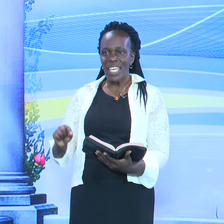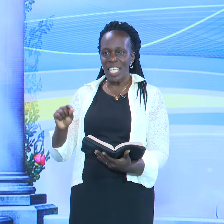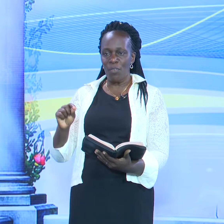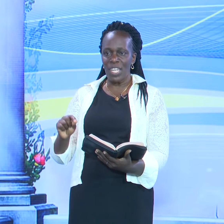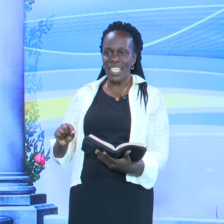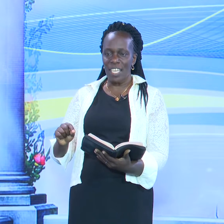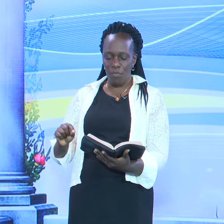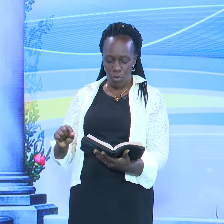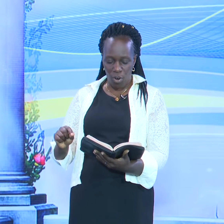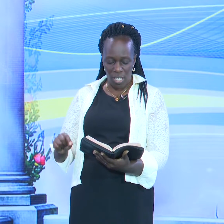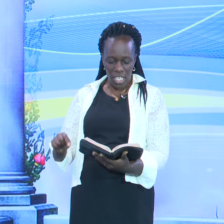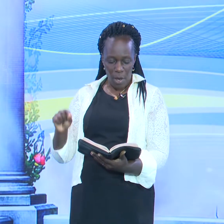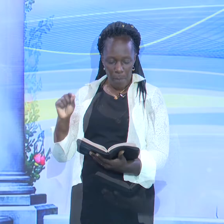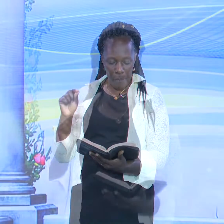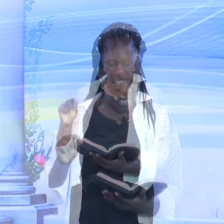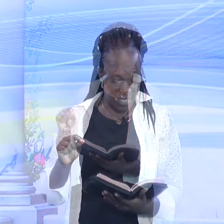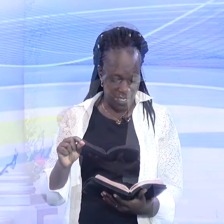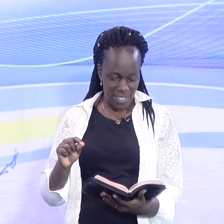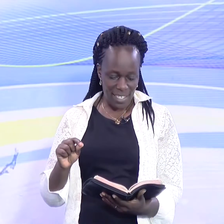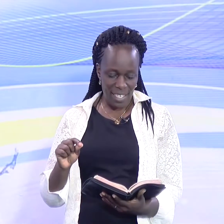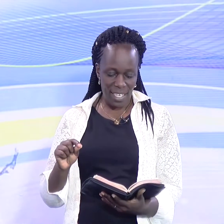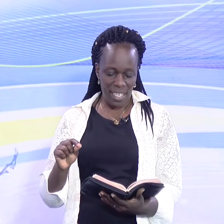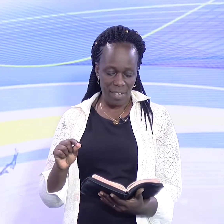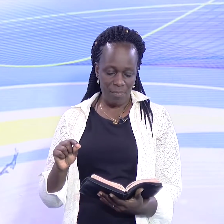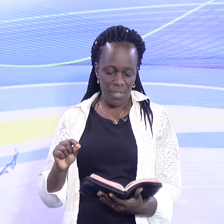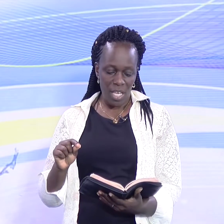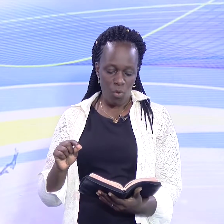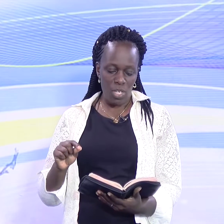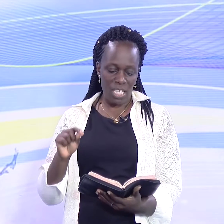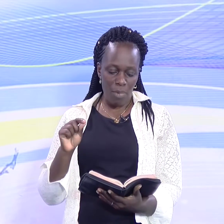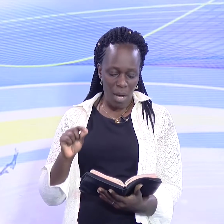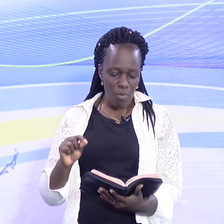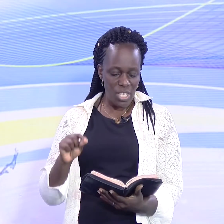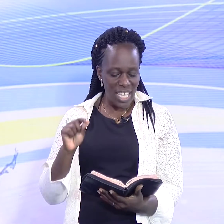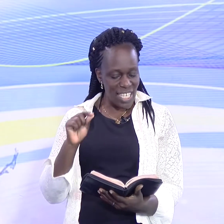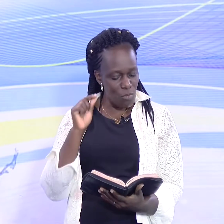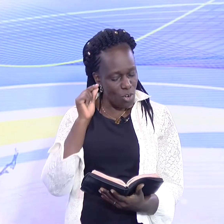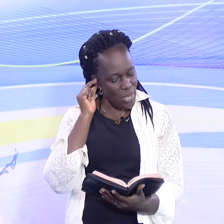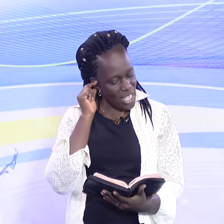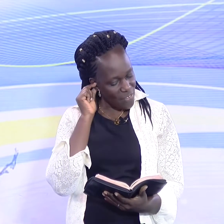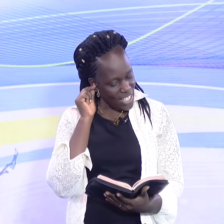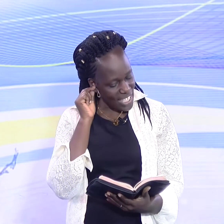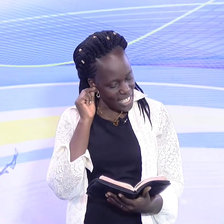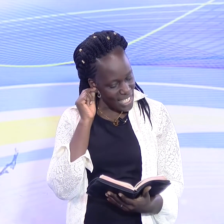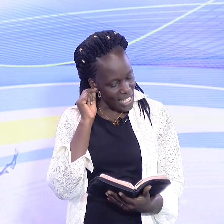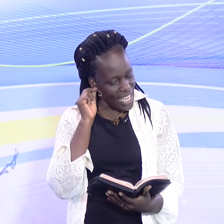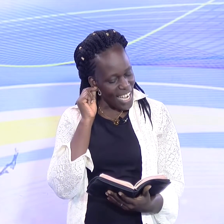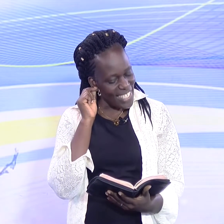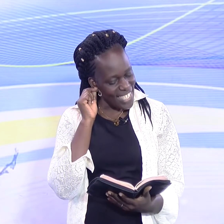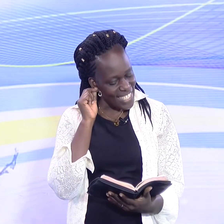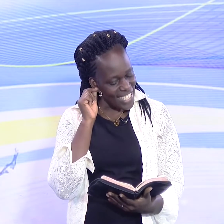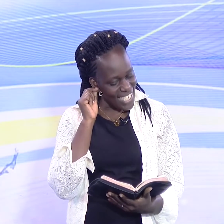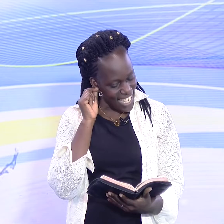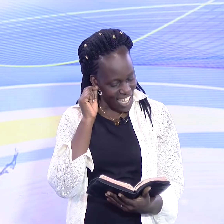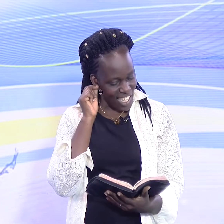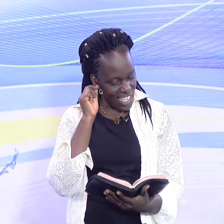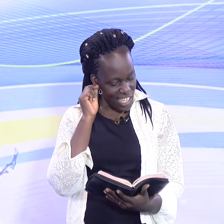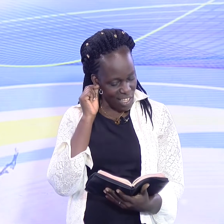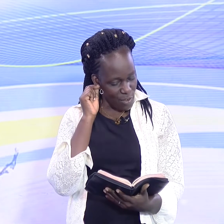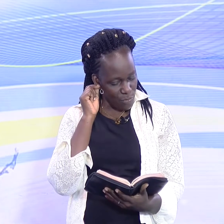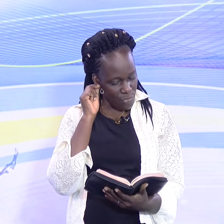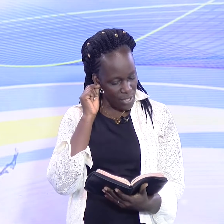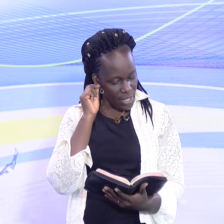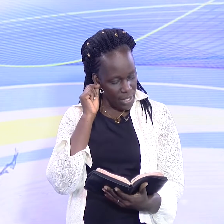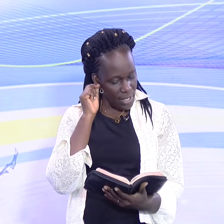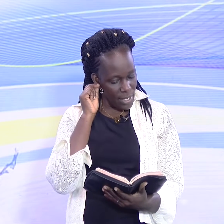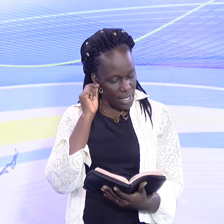Lord, he will give you what? Peace. Eh? Kwa sababu yeye ni Mungu mwenye anafanya nini? Anasikia. Eh?